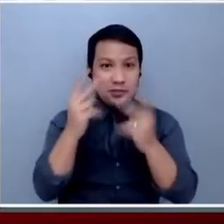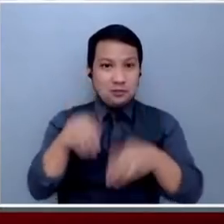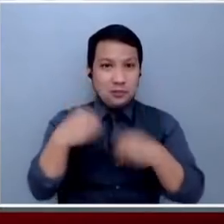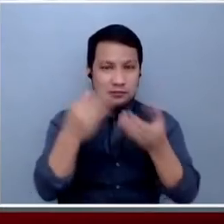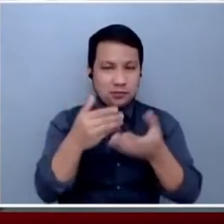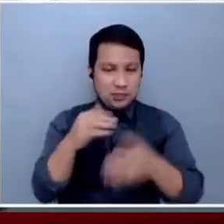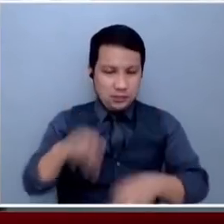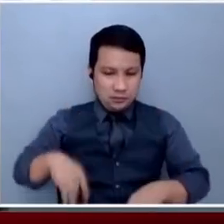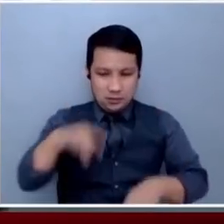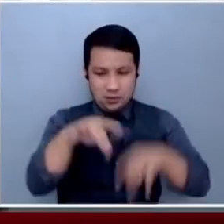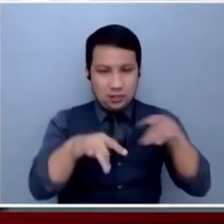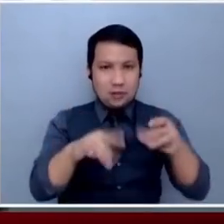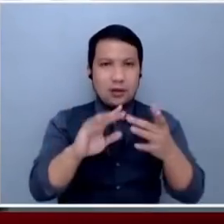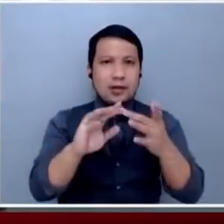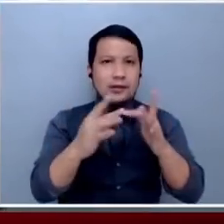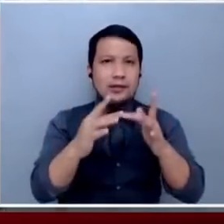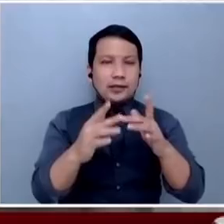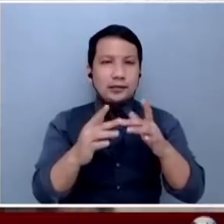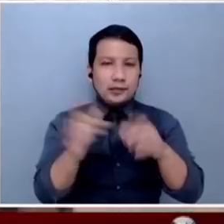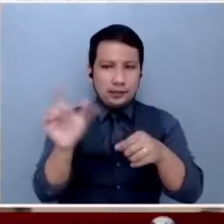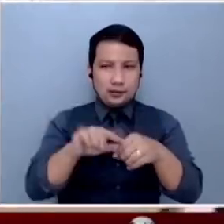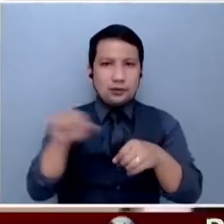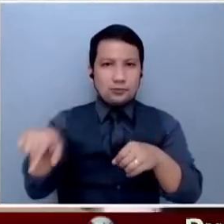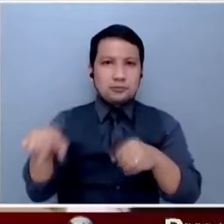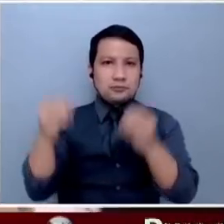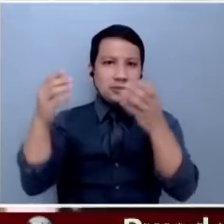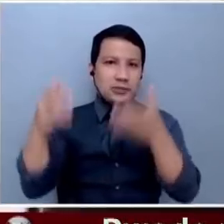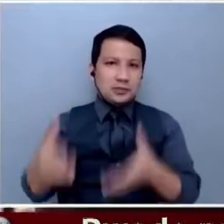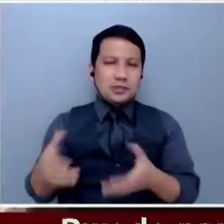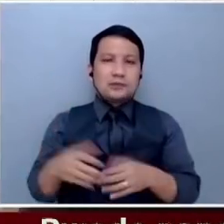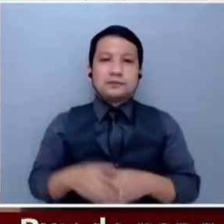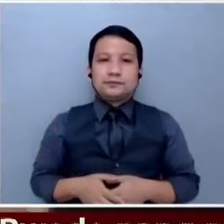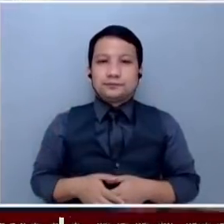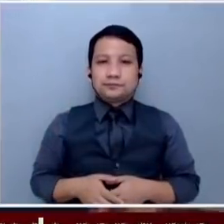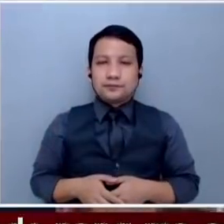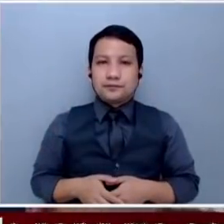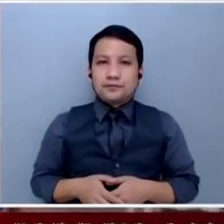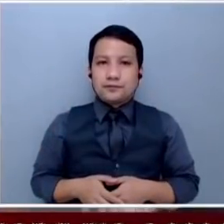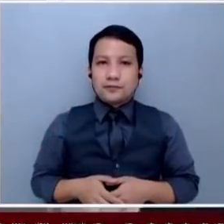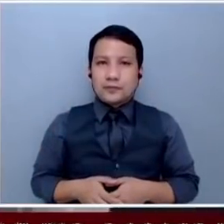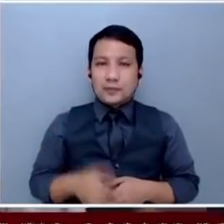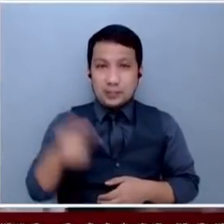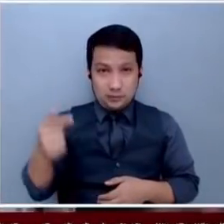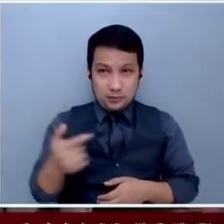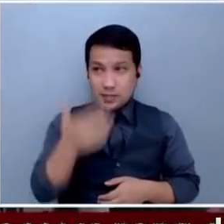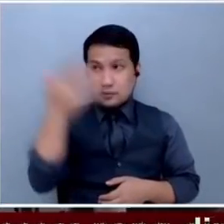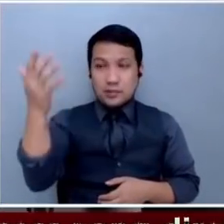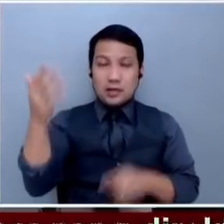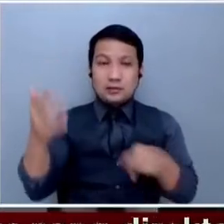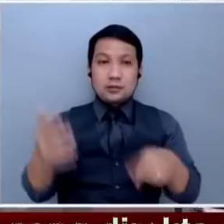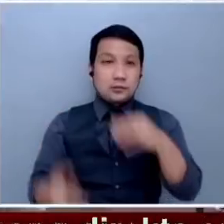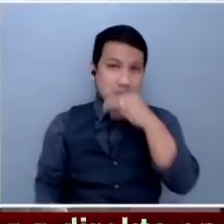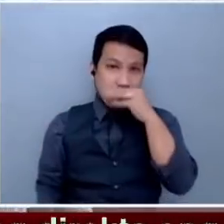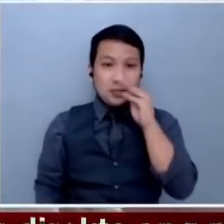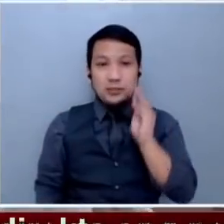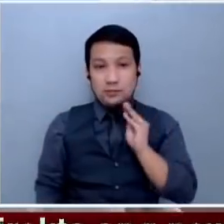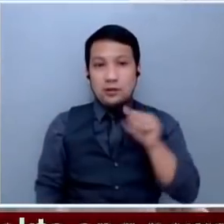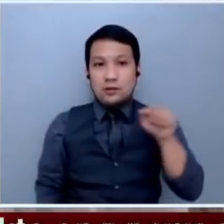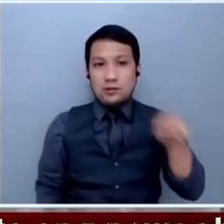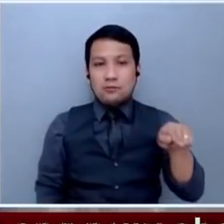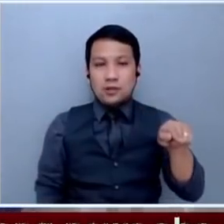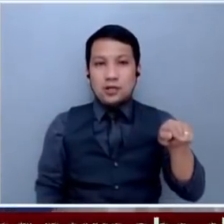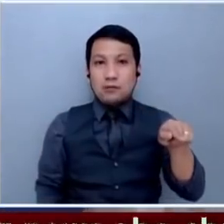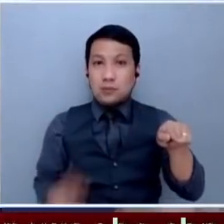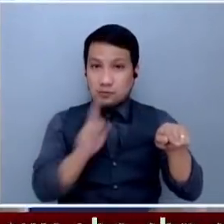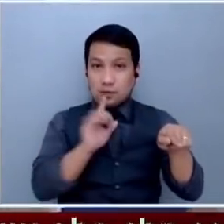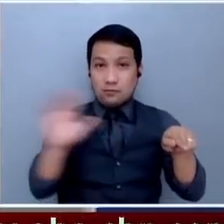na internet load sa mga teacher. Sa General Santos City naman, pinangunahan ni Senador Manny Pacquiao ang panunumpa ng